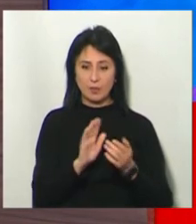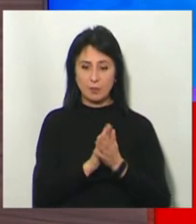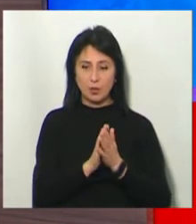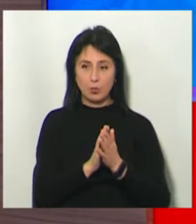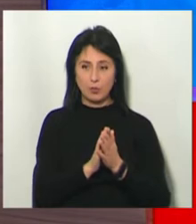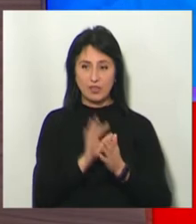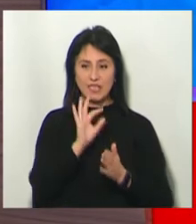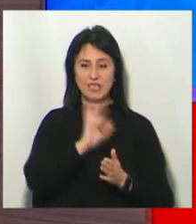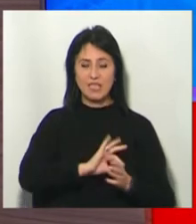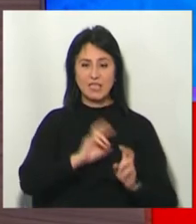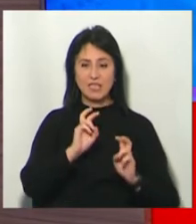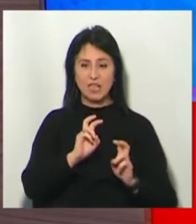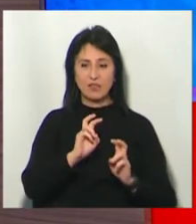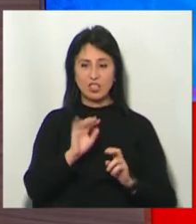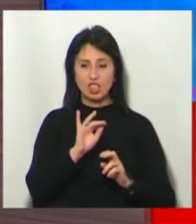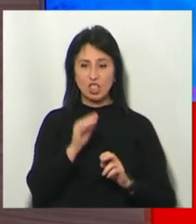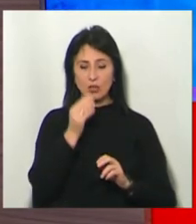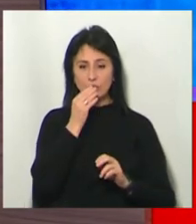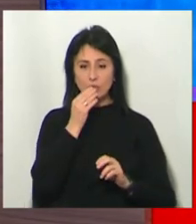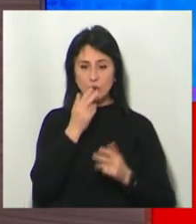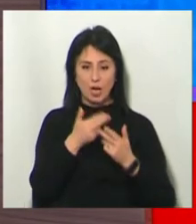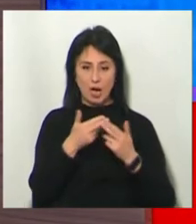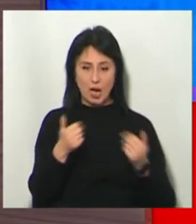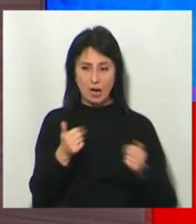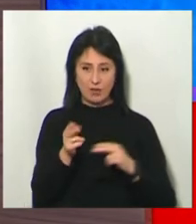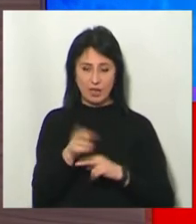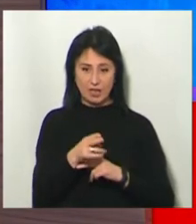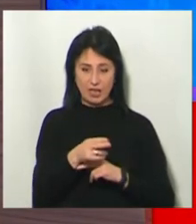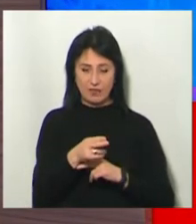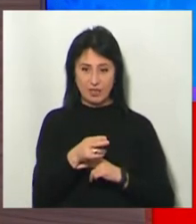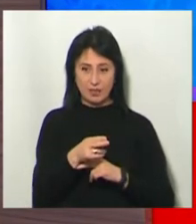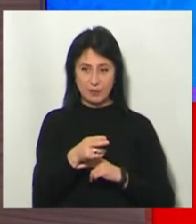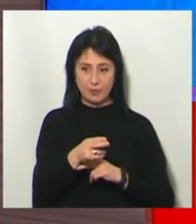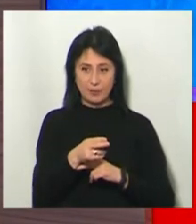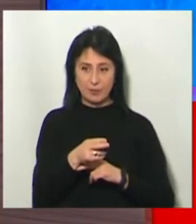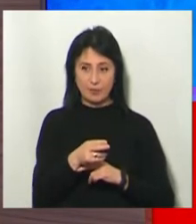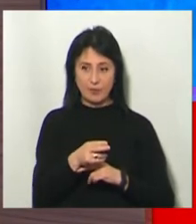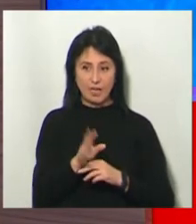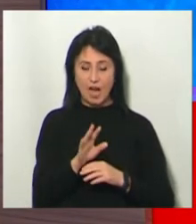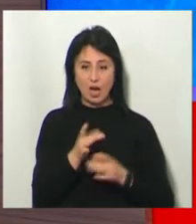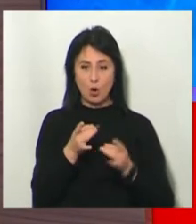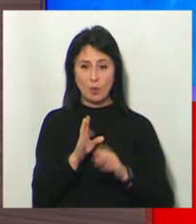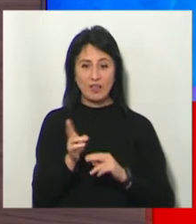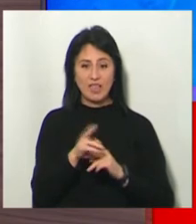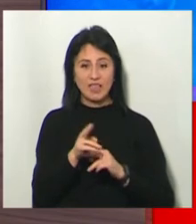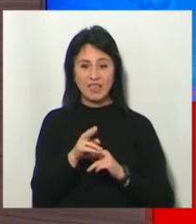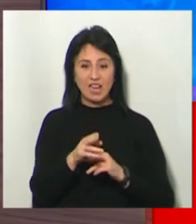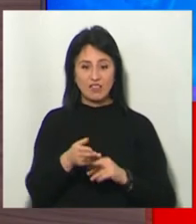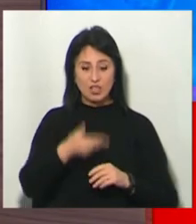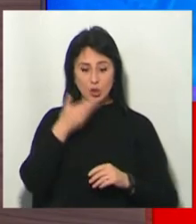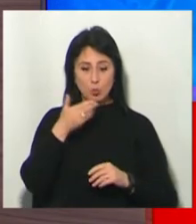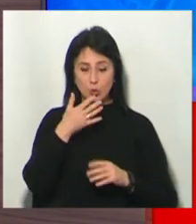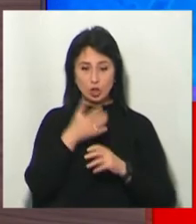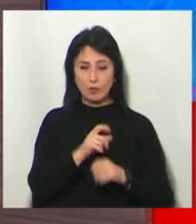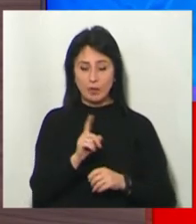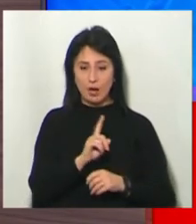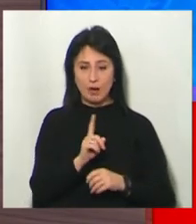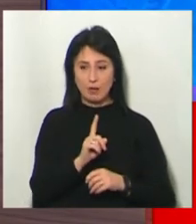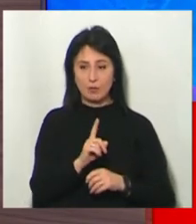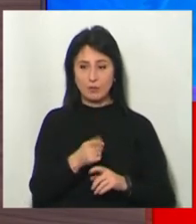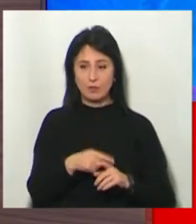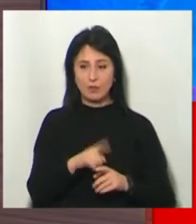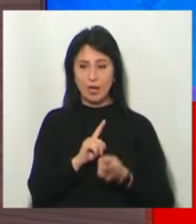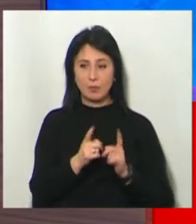უპირობოდ სასარგებლო ცხიმად და პროდუქტად აღიარებული თევზის შემთხვევაში, არა უბრალოდ თევზის ბულიონის შეზღუდვაზეა უკვე